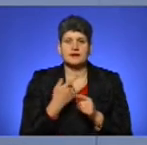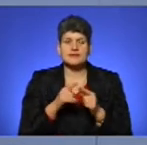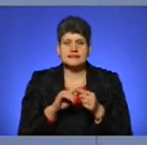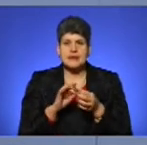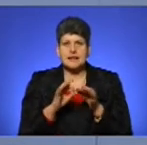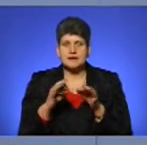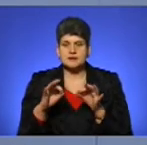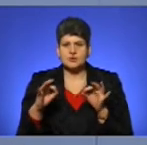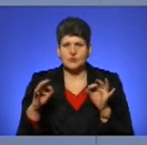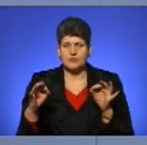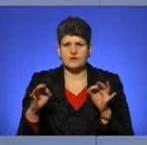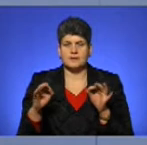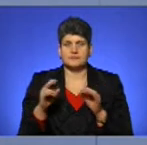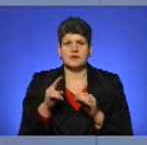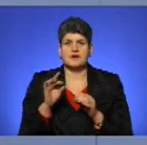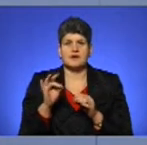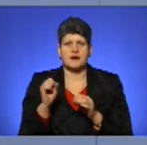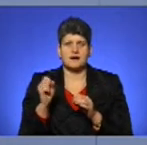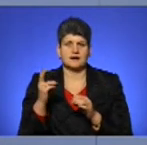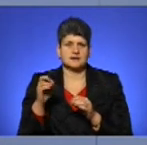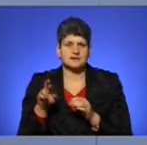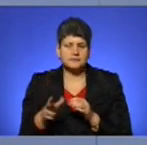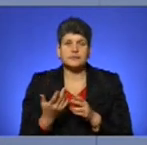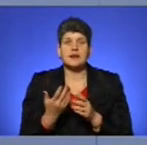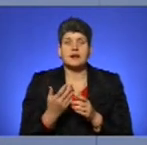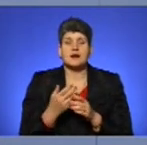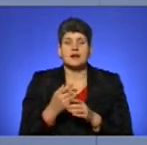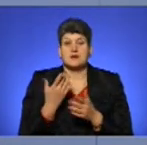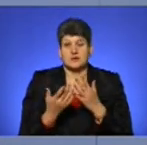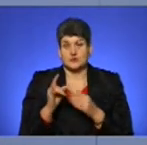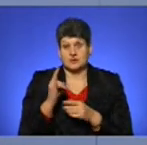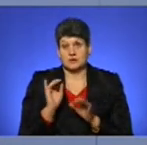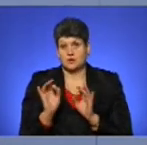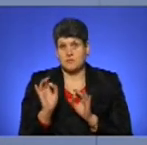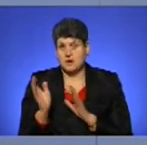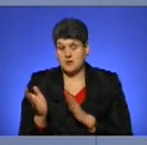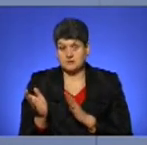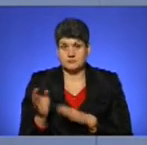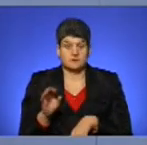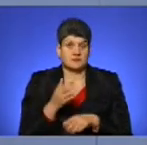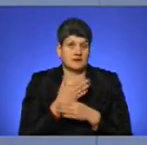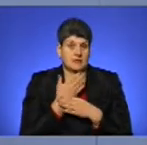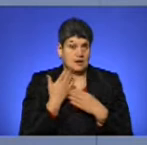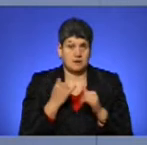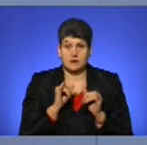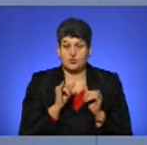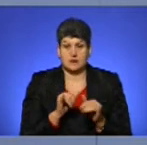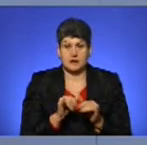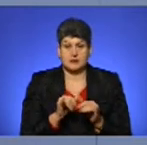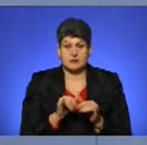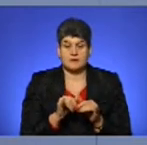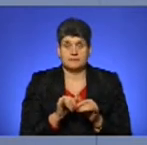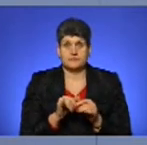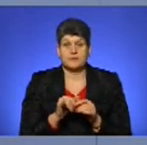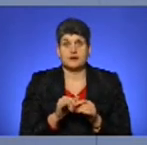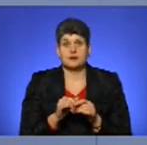ланцюгова полімеразна реакція, і якщо дитинка нормальна, немає в неї позитивних